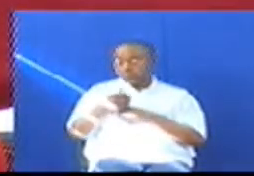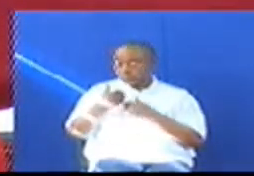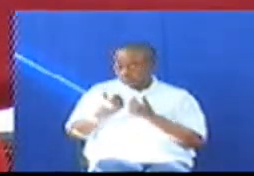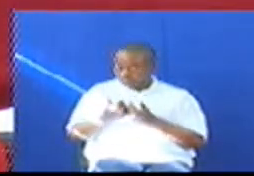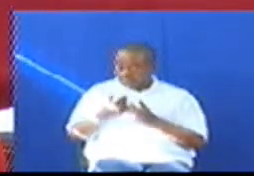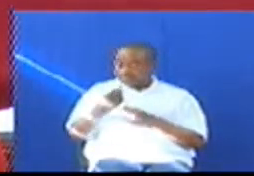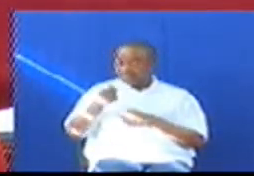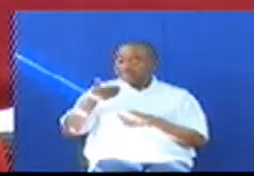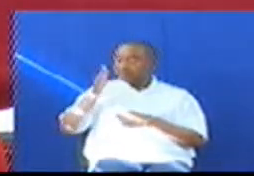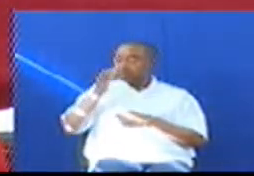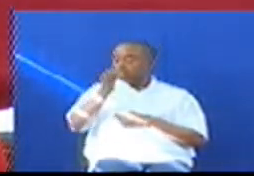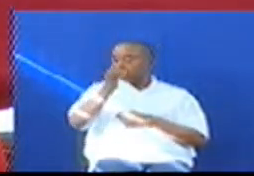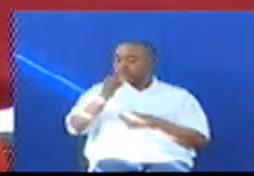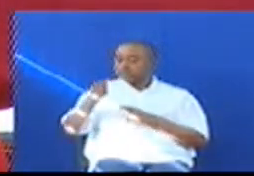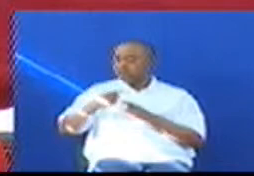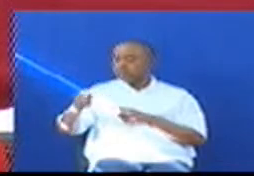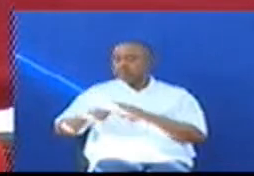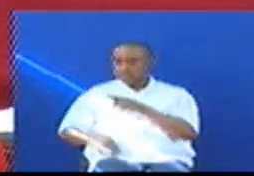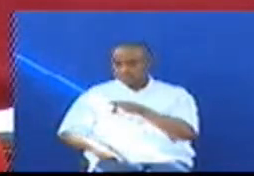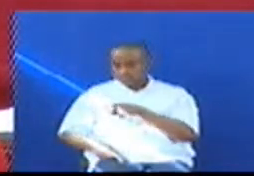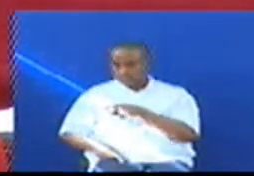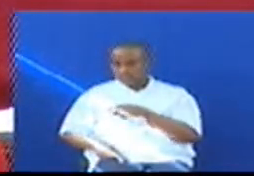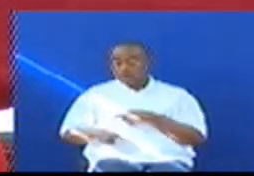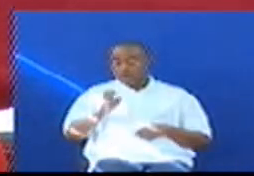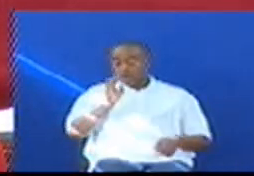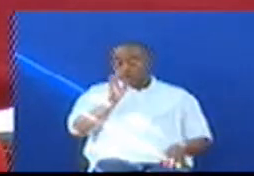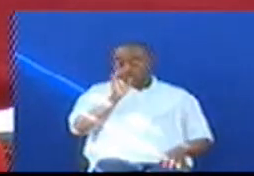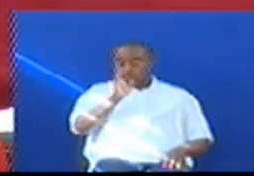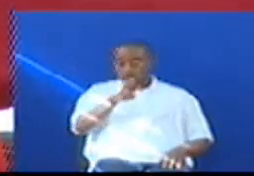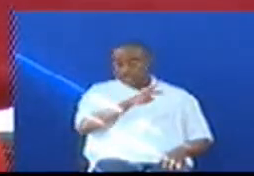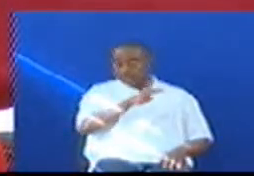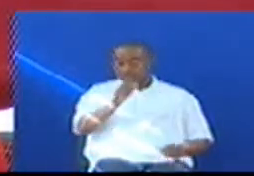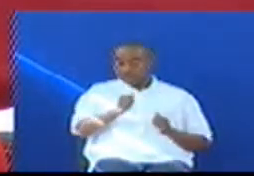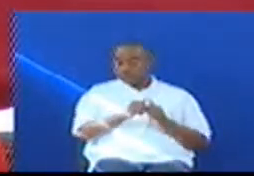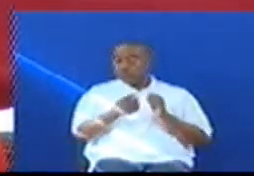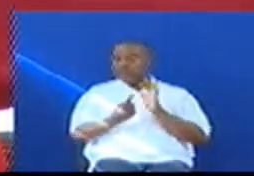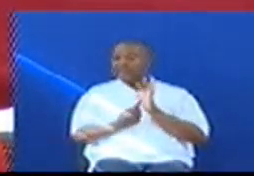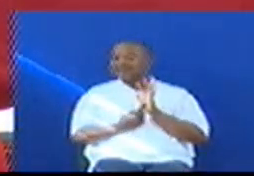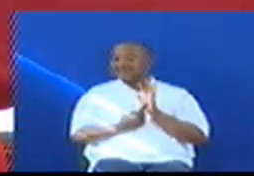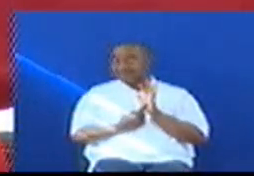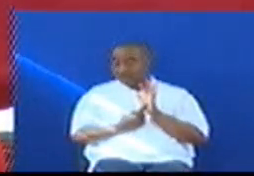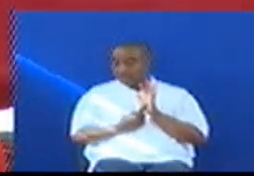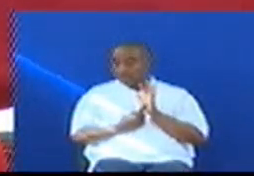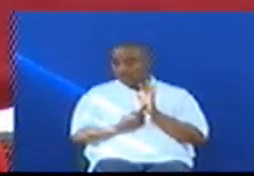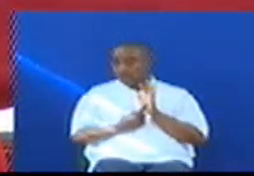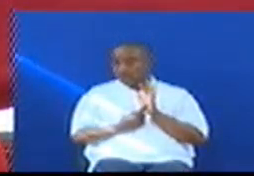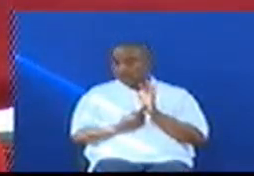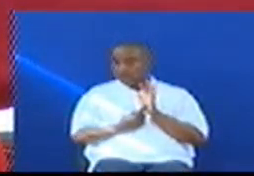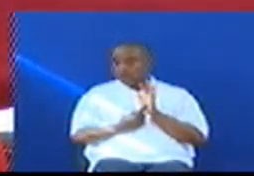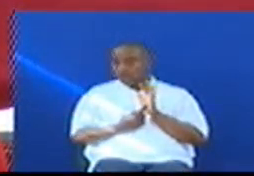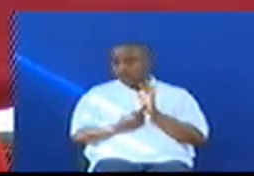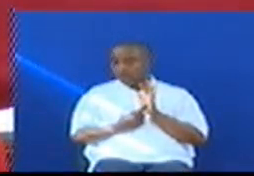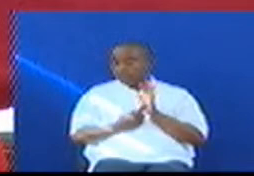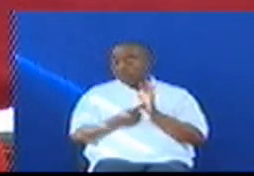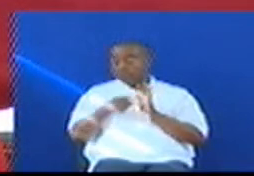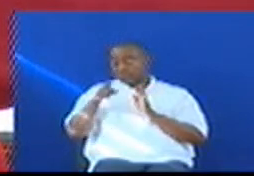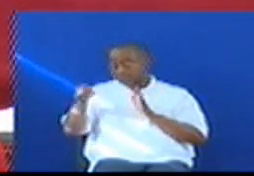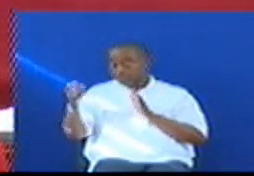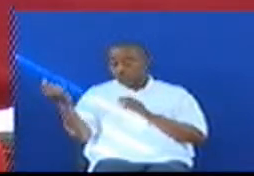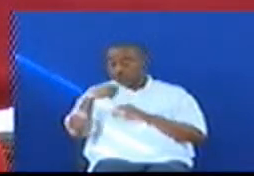100%. Mwaka 2016 Ernst and Young walikagua Pride